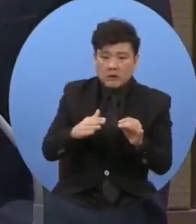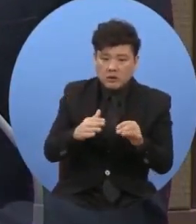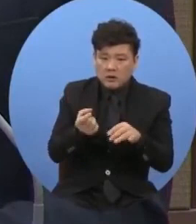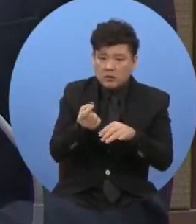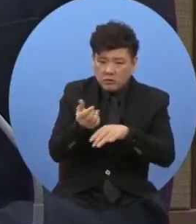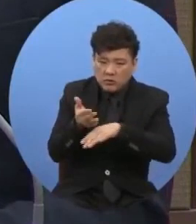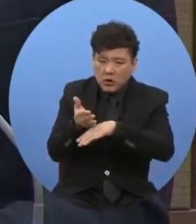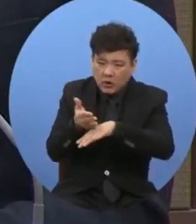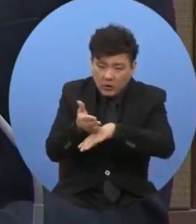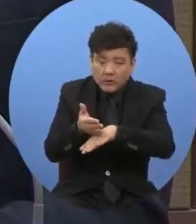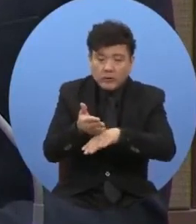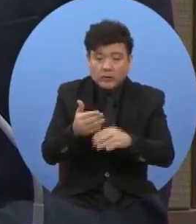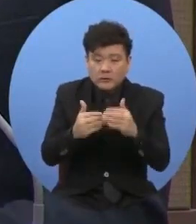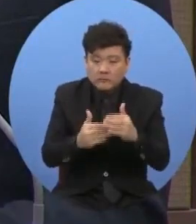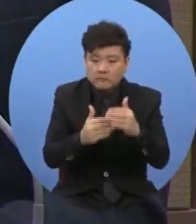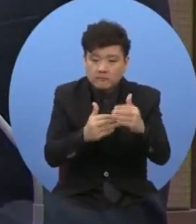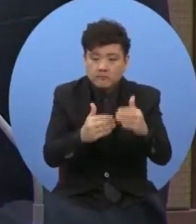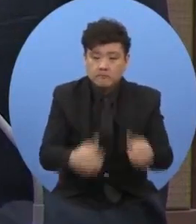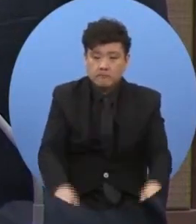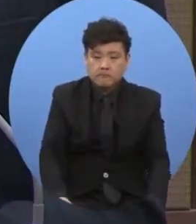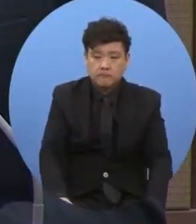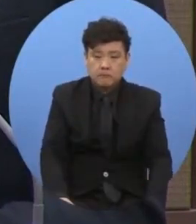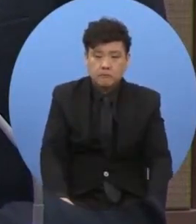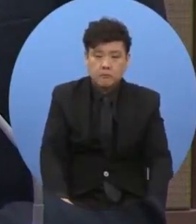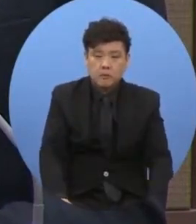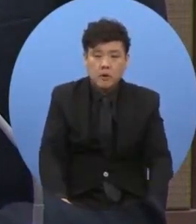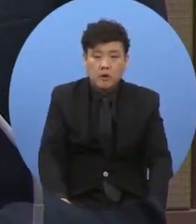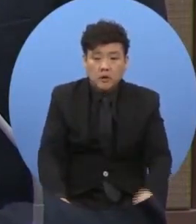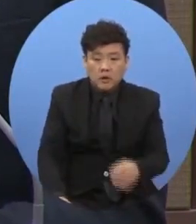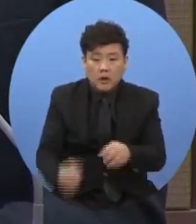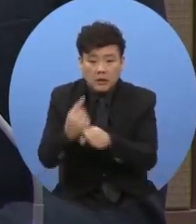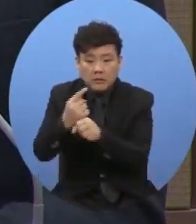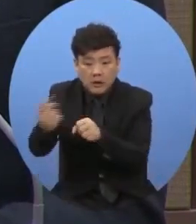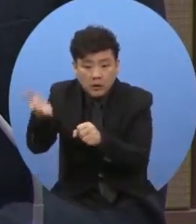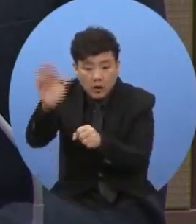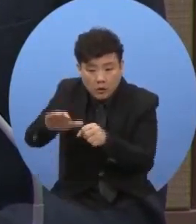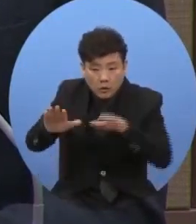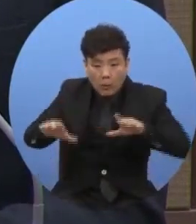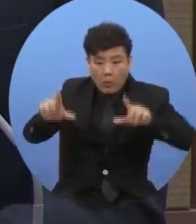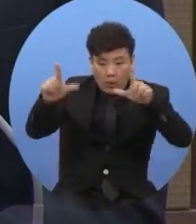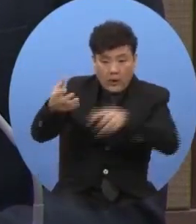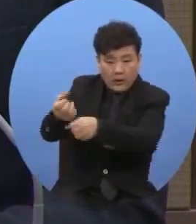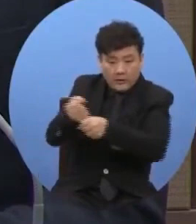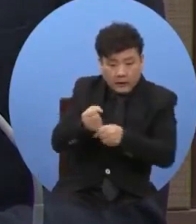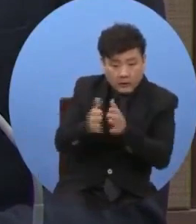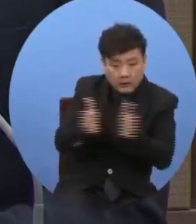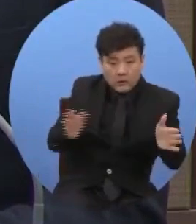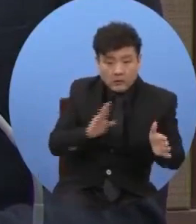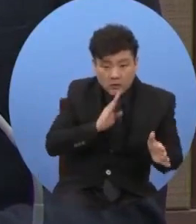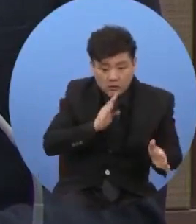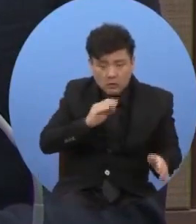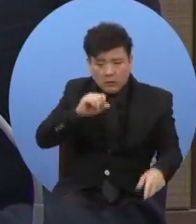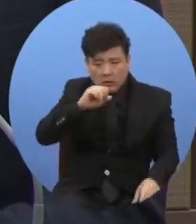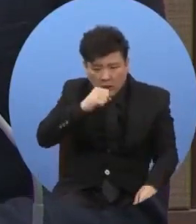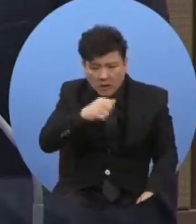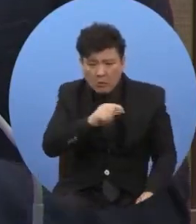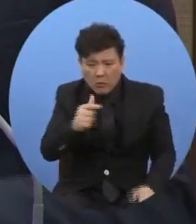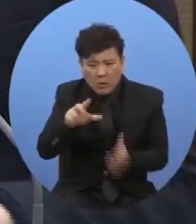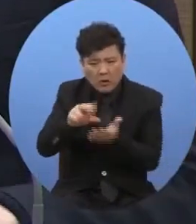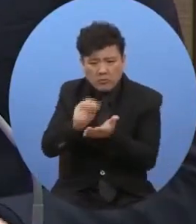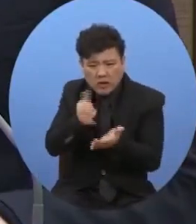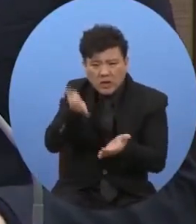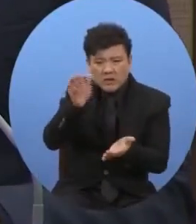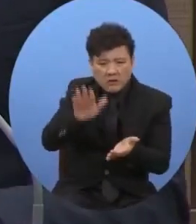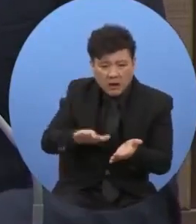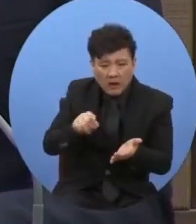원래 이제 25년에 전면 추진하고 해야 되는데 당겨진 거잖아요. 네. 거기에 대한 예산 문제랑 인력 문제가 제기되고 있고. 그렇습니다. 기간제 교사로 뭐 특히